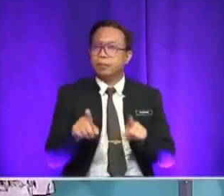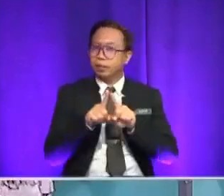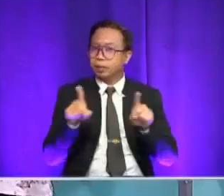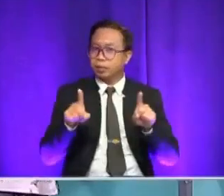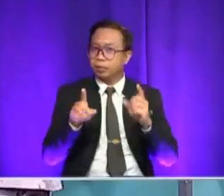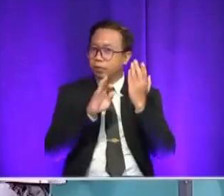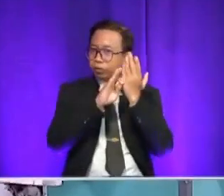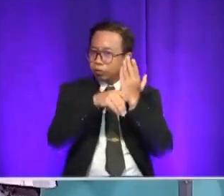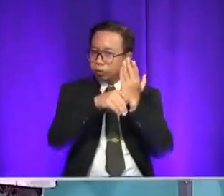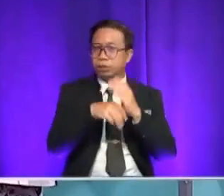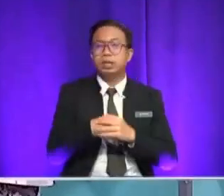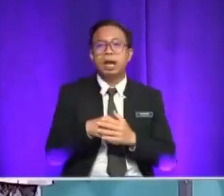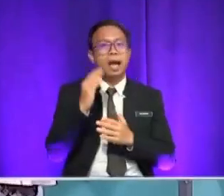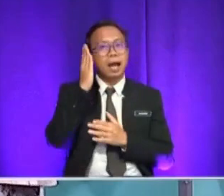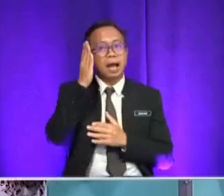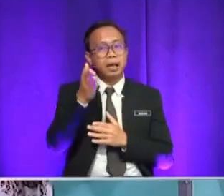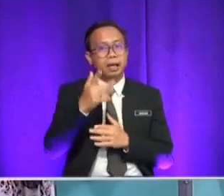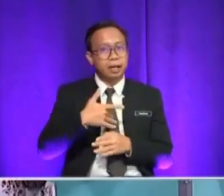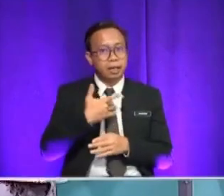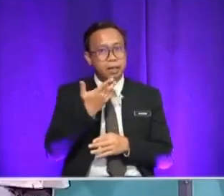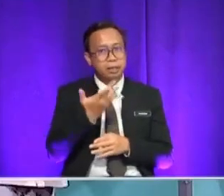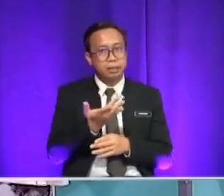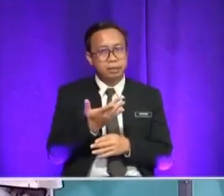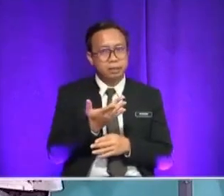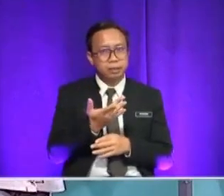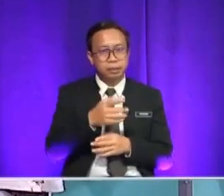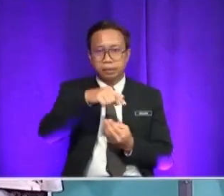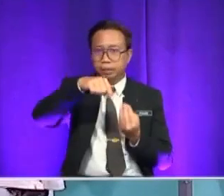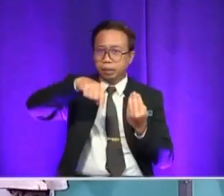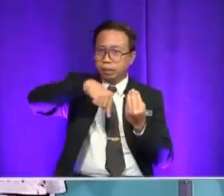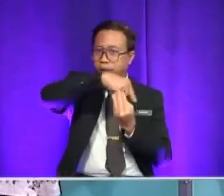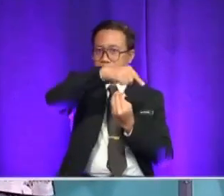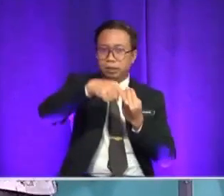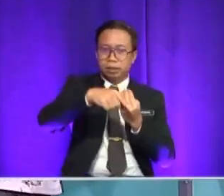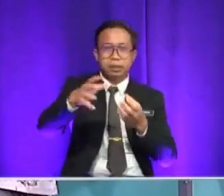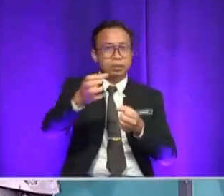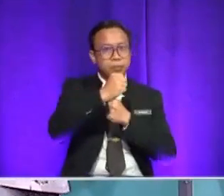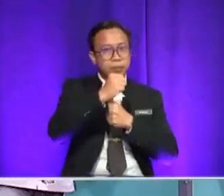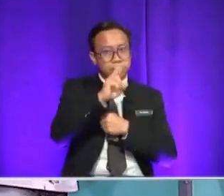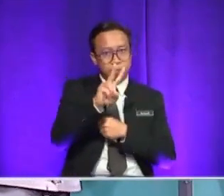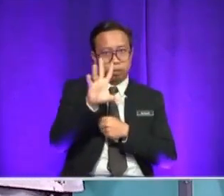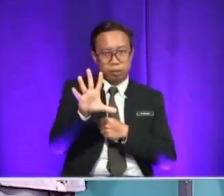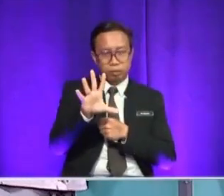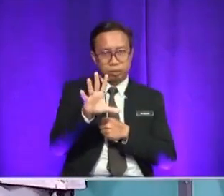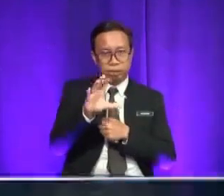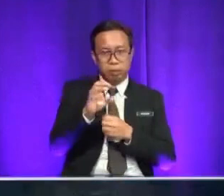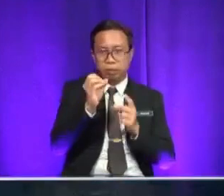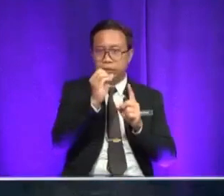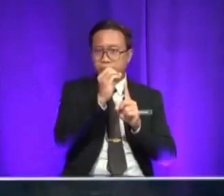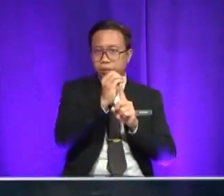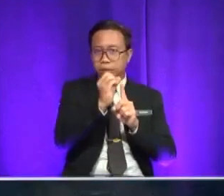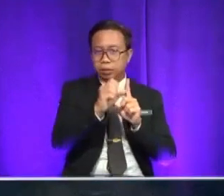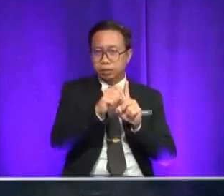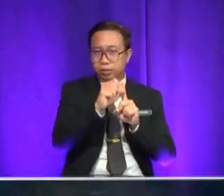fungsi laras suhu ni dia akan rasa persekitaran dalam bilik ni dah capai ke belum 25 darjah Celsius. Ada